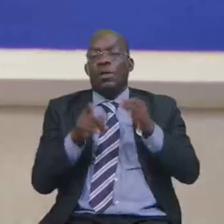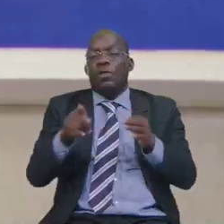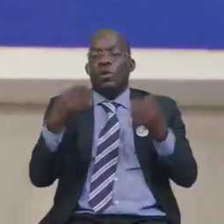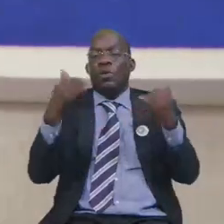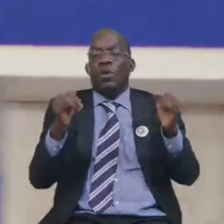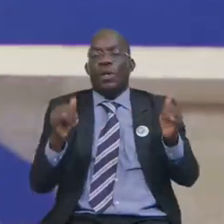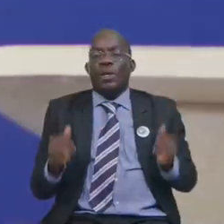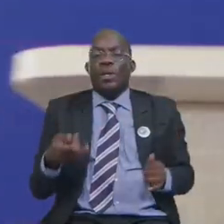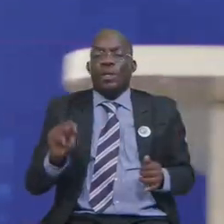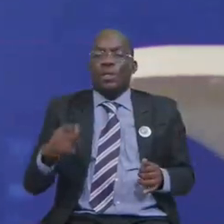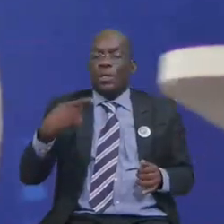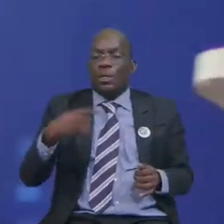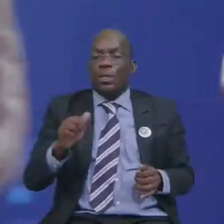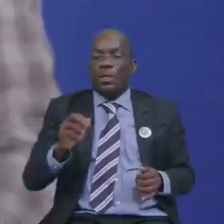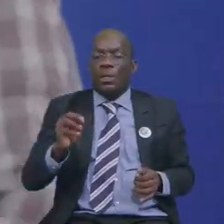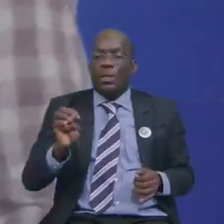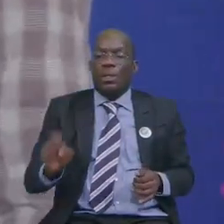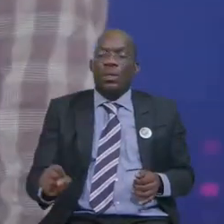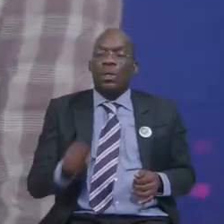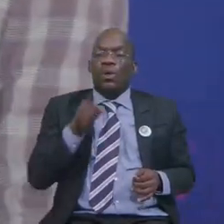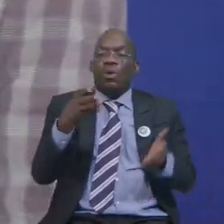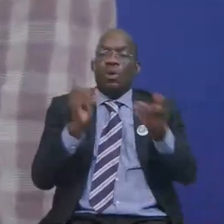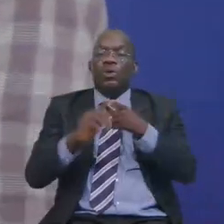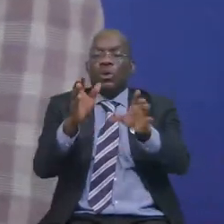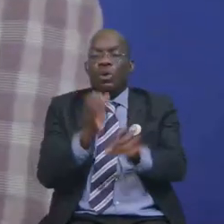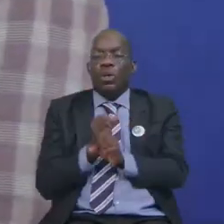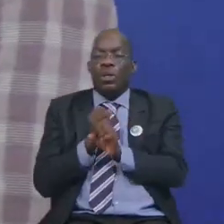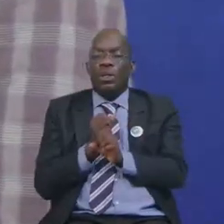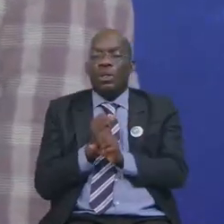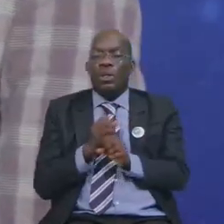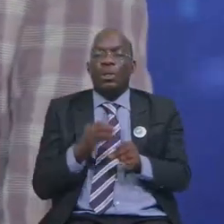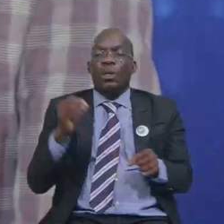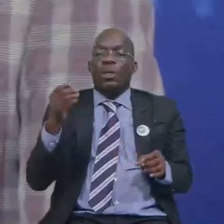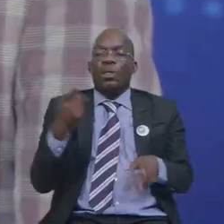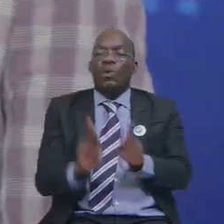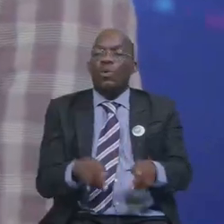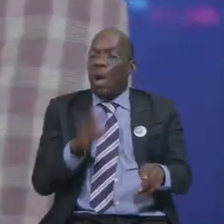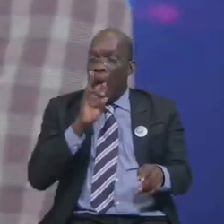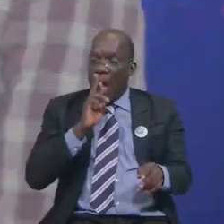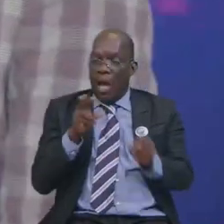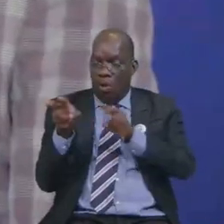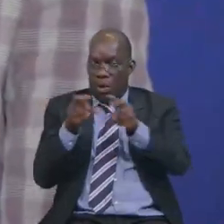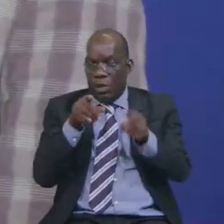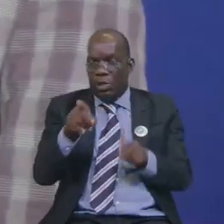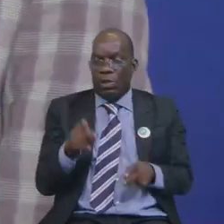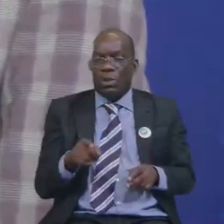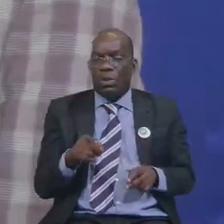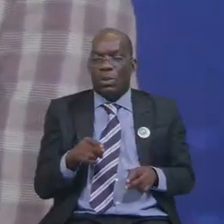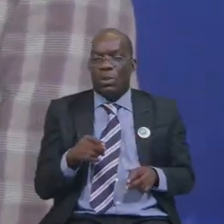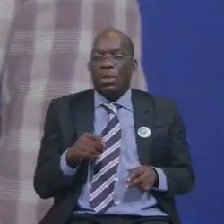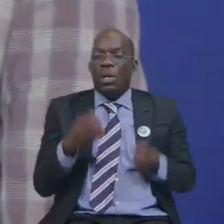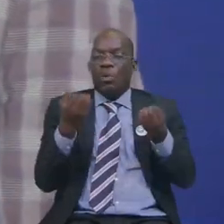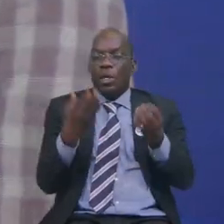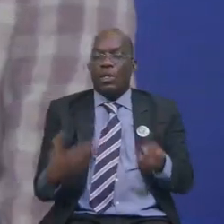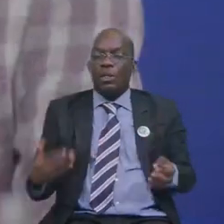tu veux remporter si les spectateurs ceux qui sont spectateurs il y aura beaucoup de choses qui viendront